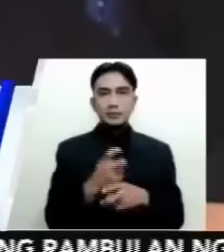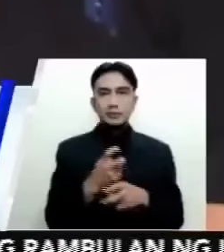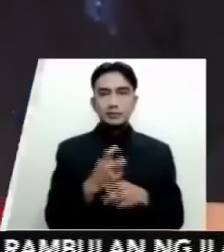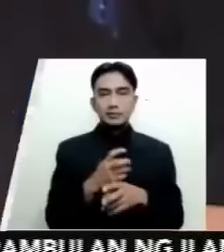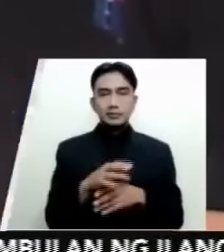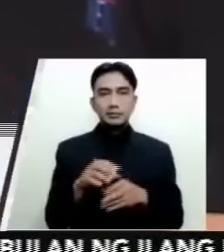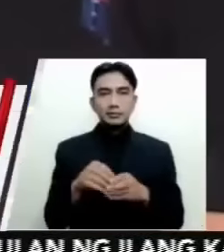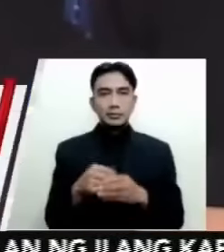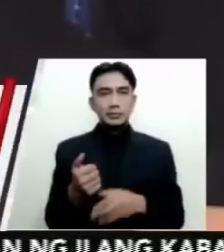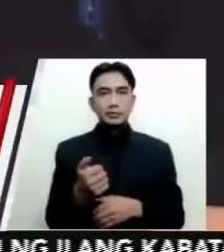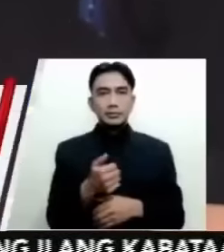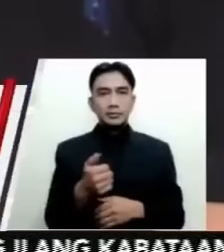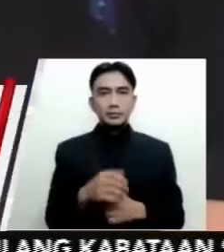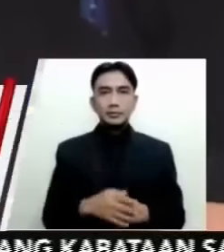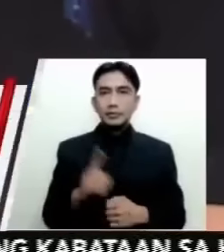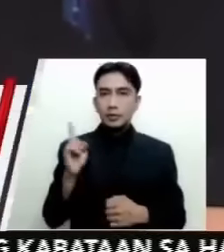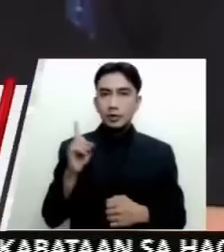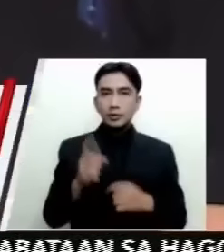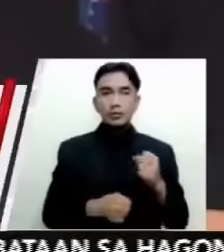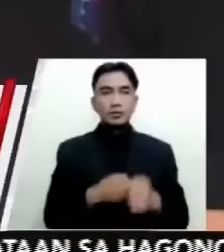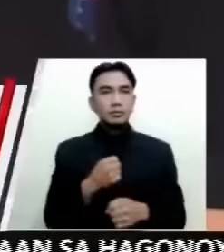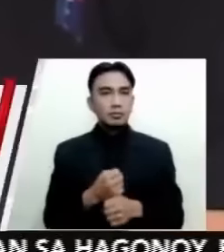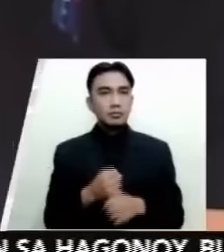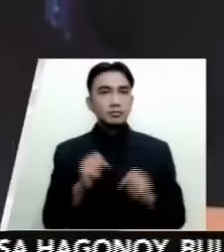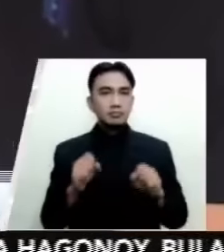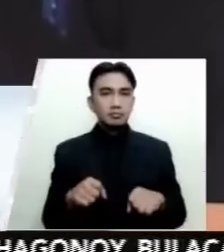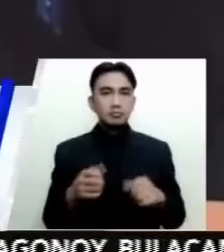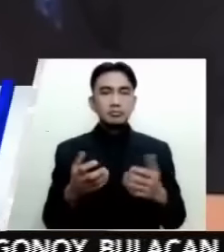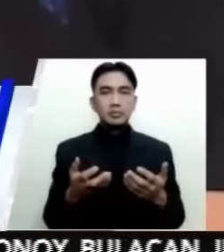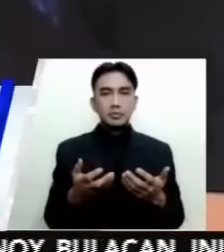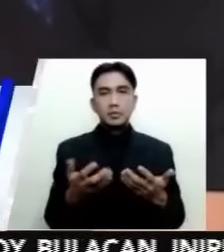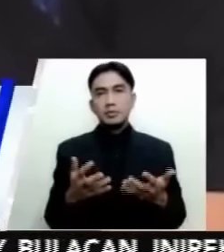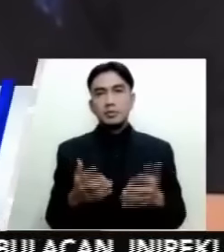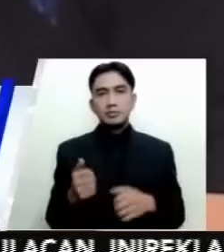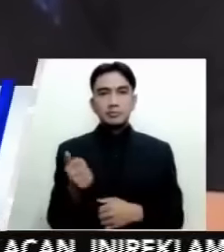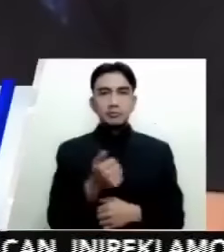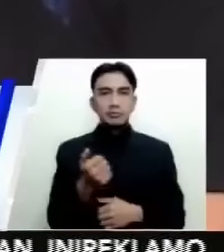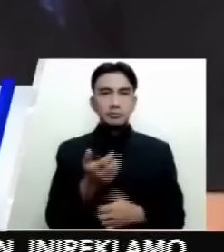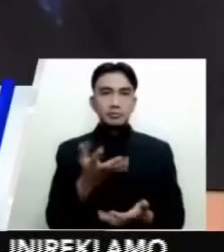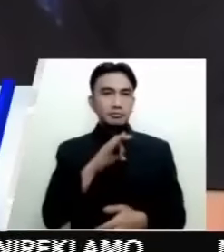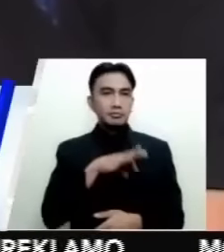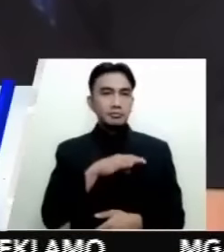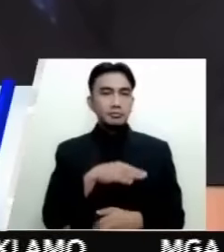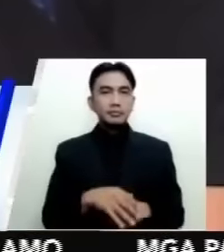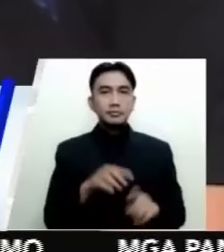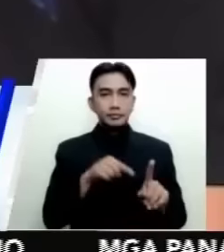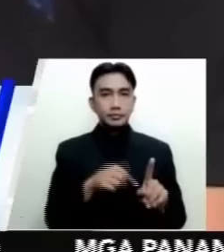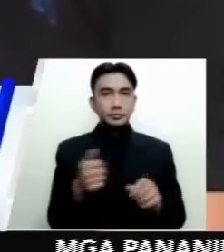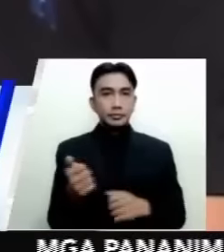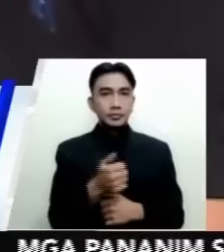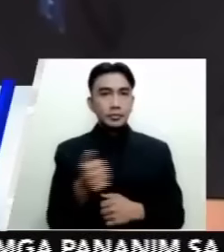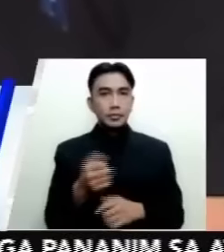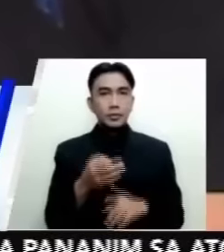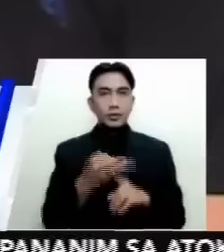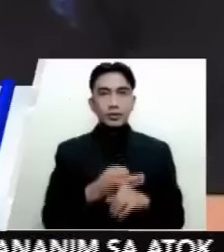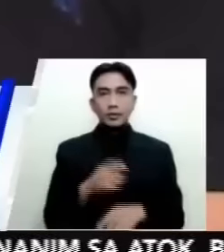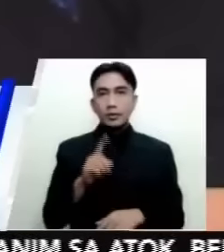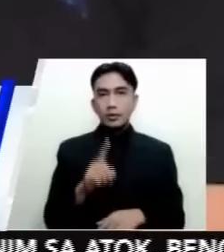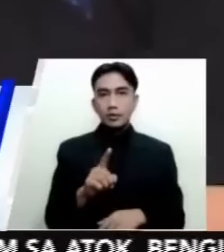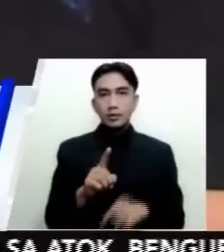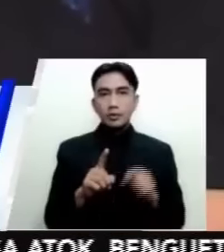kami kahit 1 year, di ba? Kahit paano, kaysa naman sa walang-wala na talaga. Makakabiyahe pa rin si Efren pagsapit ng February 1 nang hindi